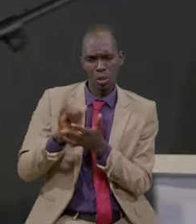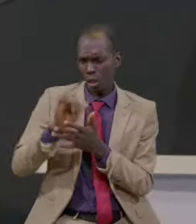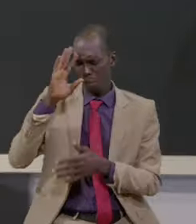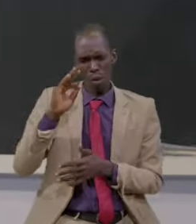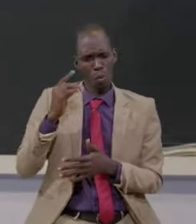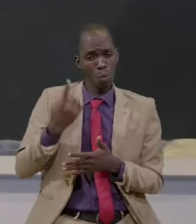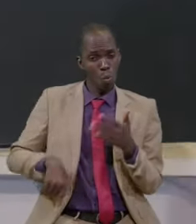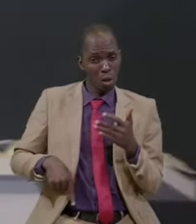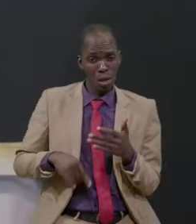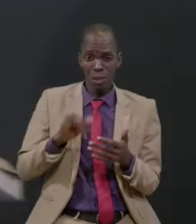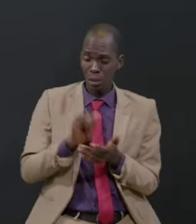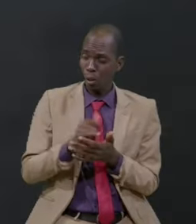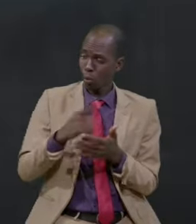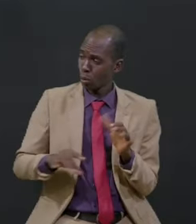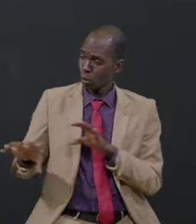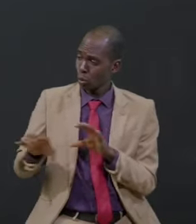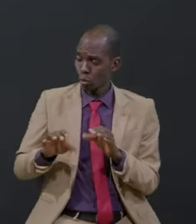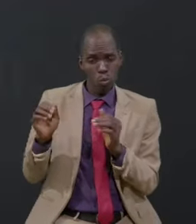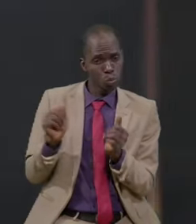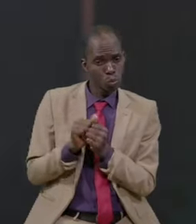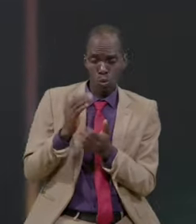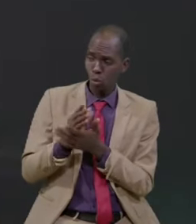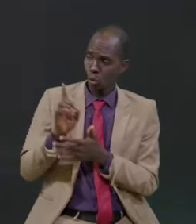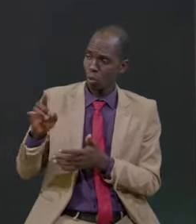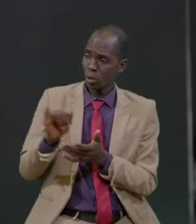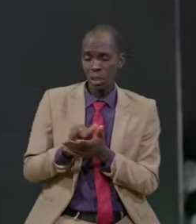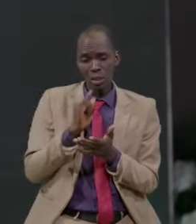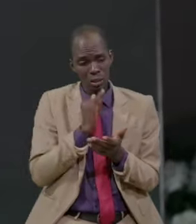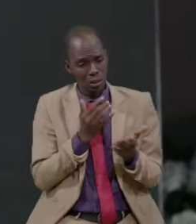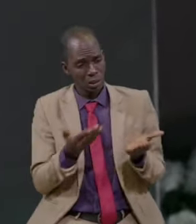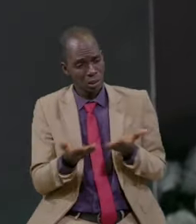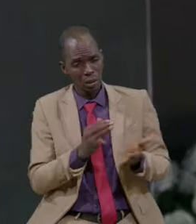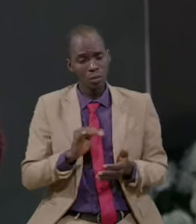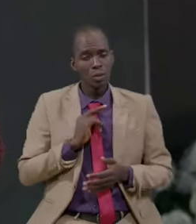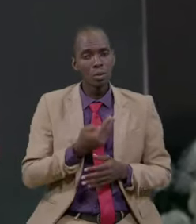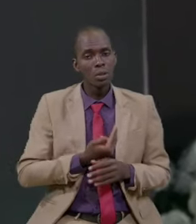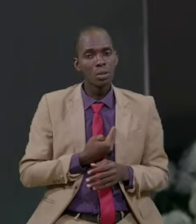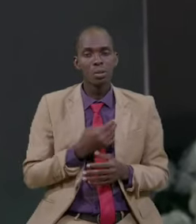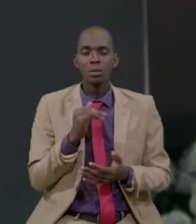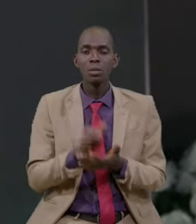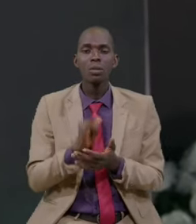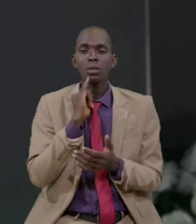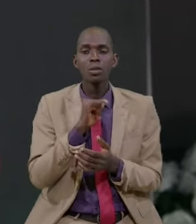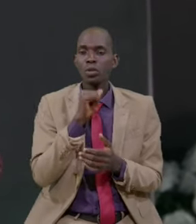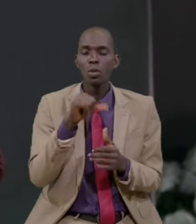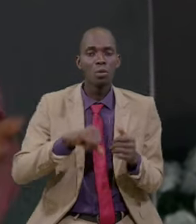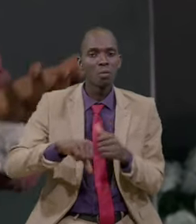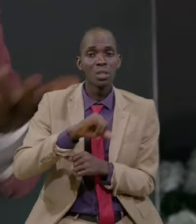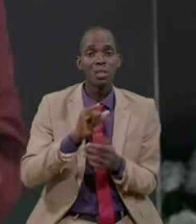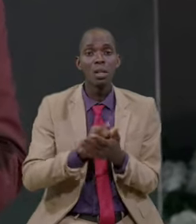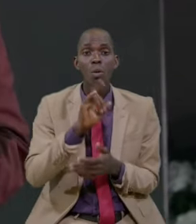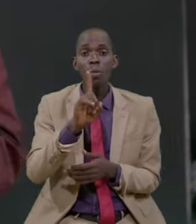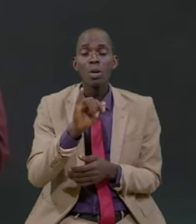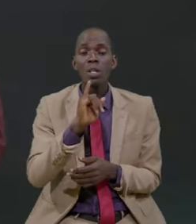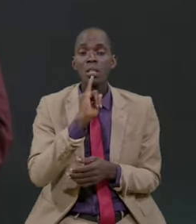fais avec quelqu'un qui nous sert? Ça, ce n'est pas la communion. Ça, c'est le péché. C'est